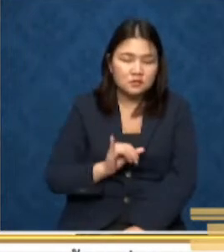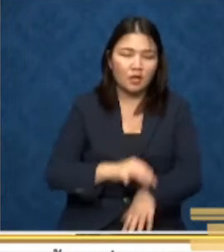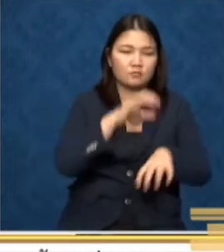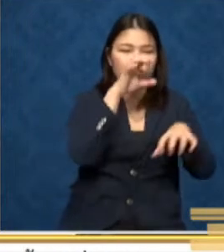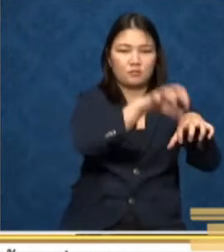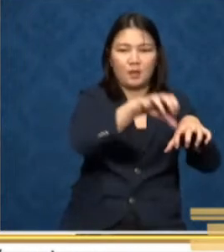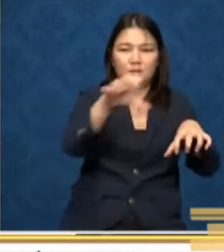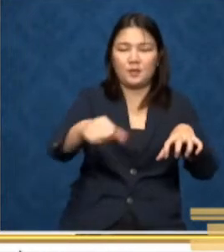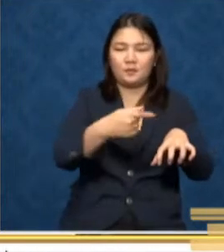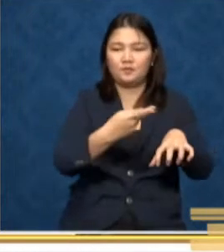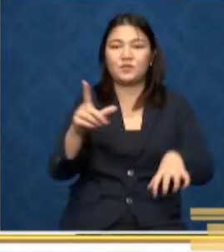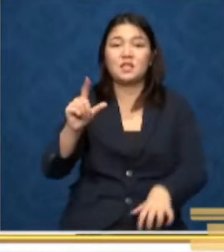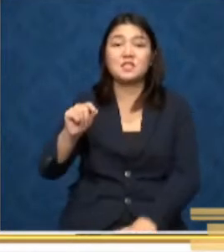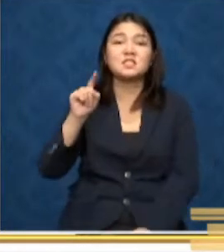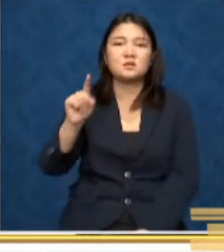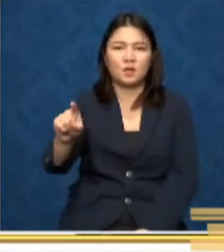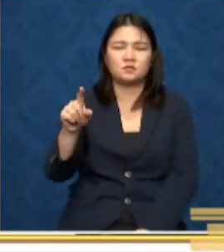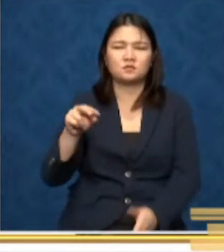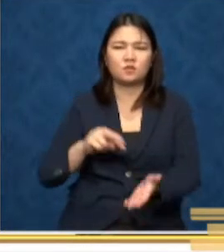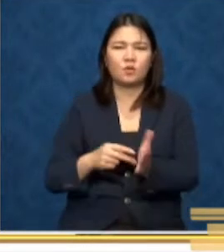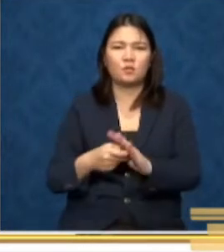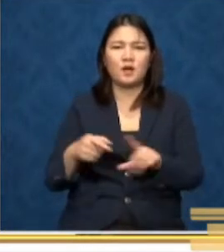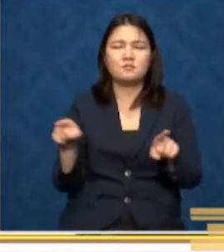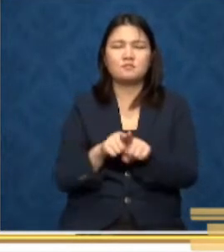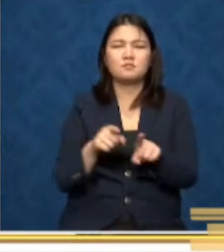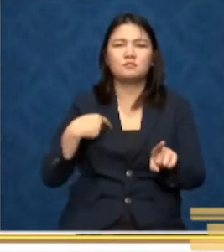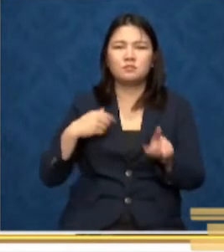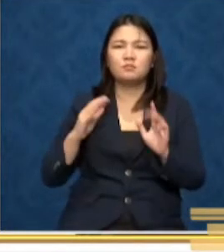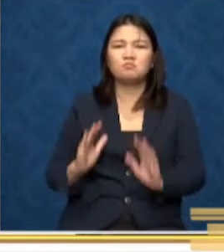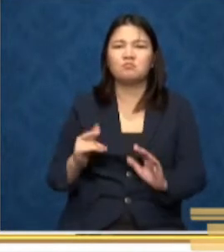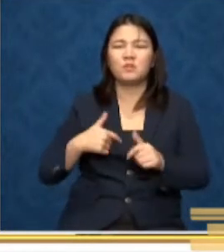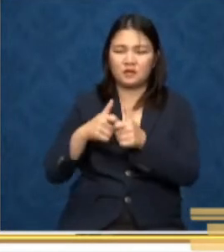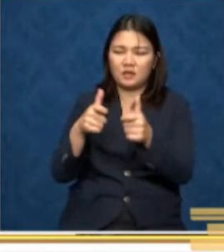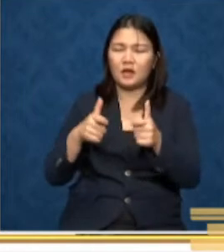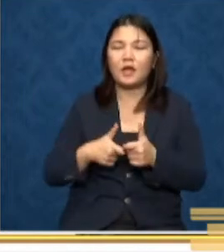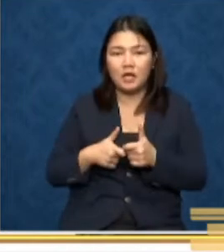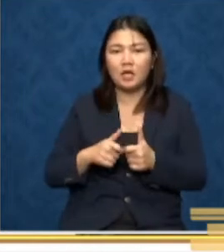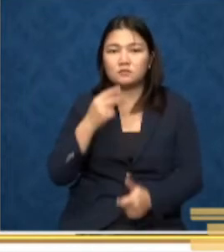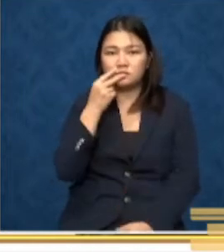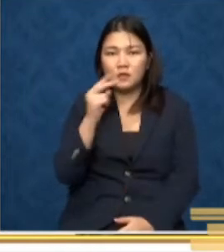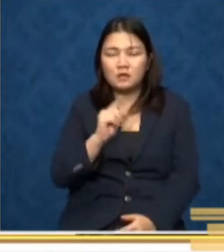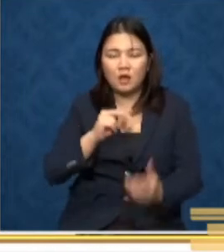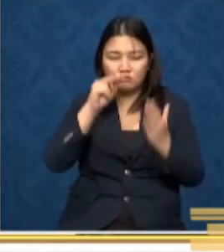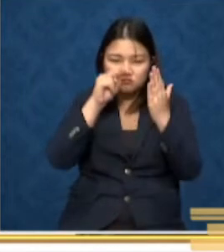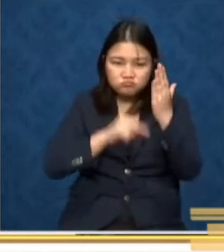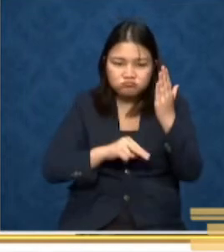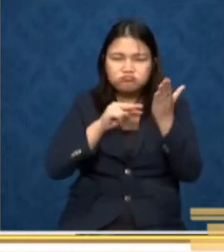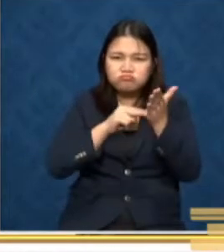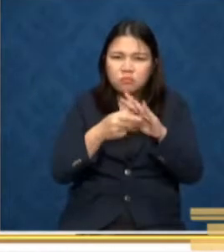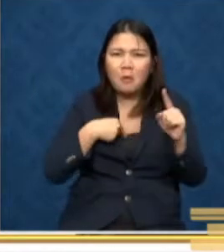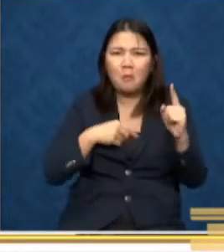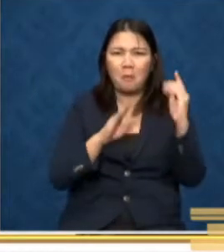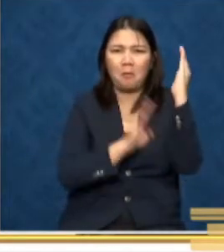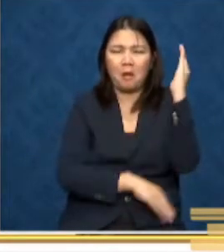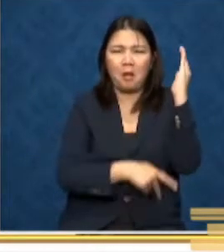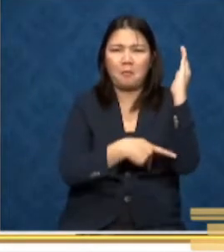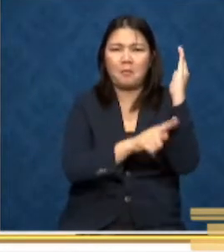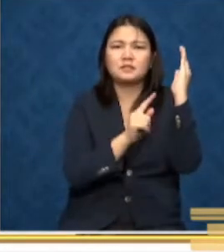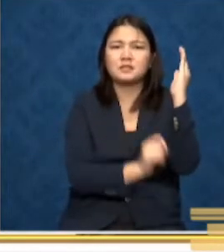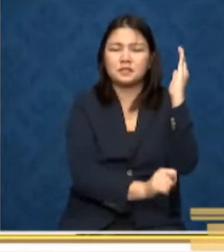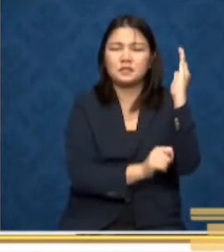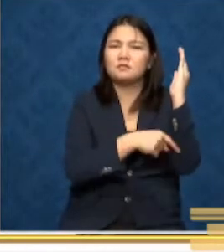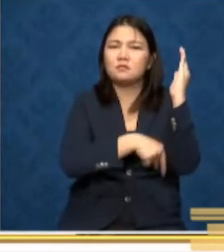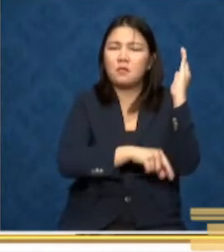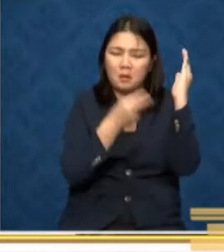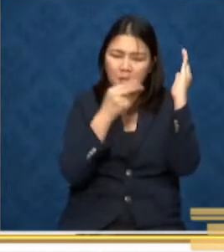คะซึ่งสัมภาษณ์โดย Amnesty ได้รับรายงานเกี่ยวกับการทรมานที่ค่ายอิงคยุทธจำนวนมากค่ะในจังหวัดปัตตานีระบุว่าทางการไทย